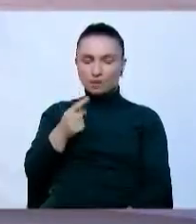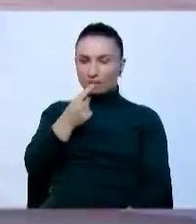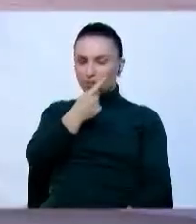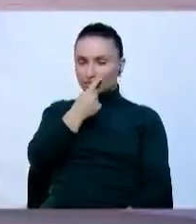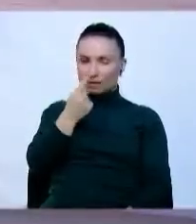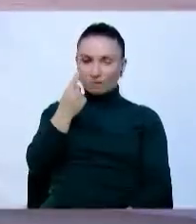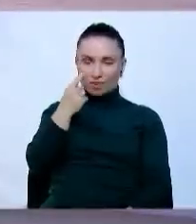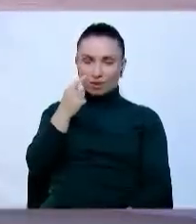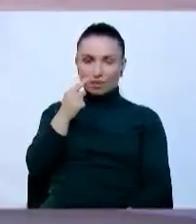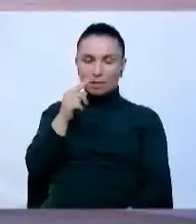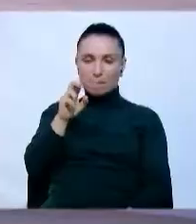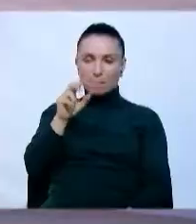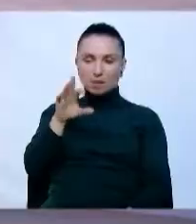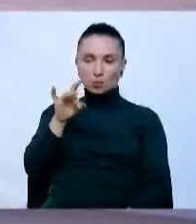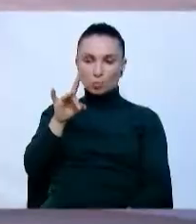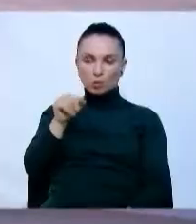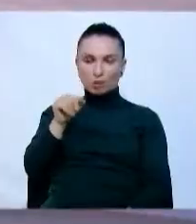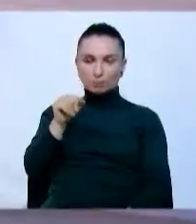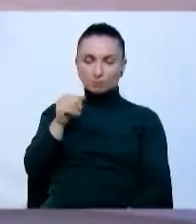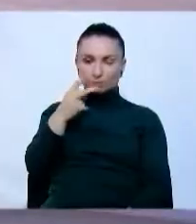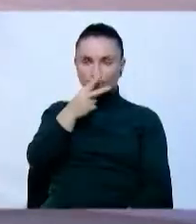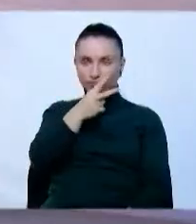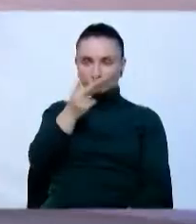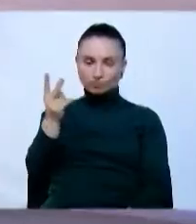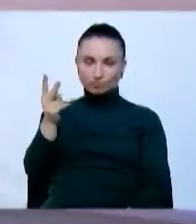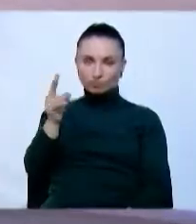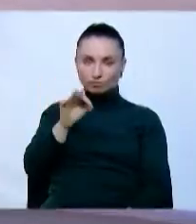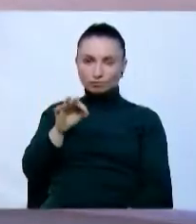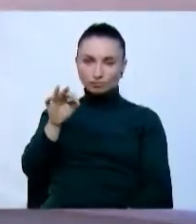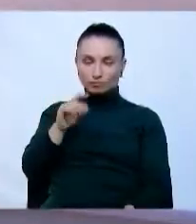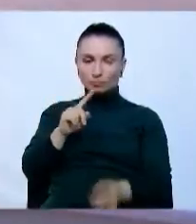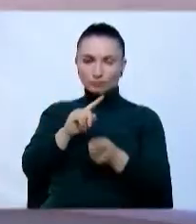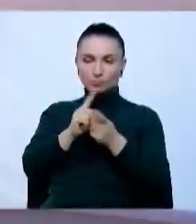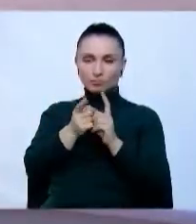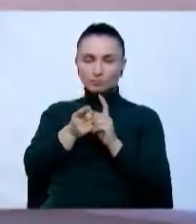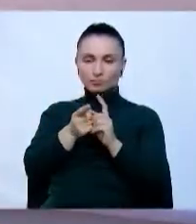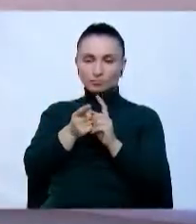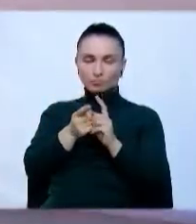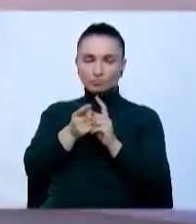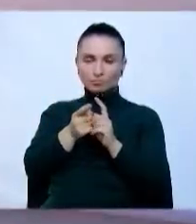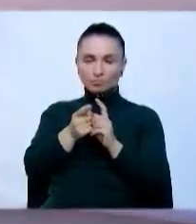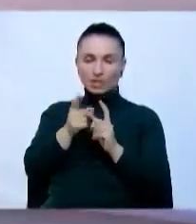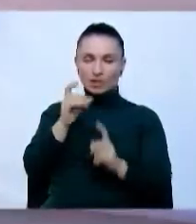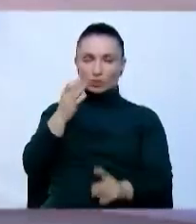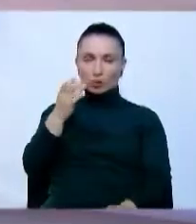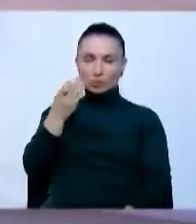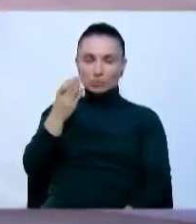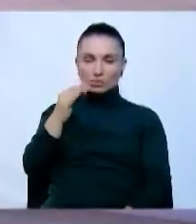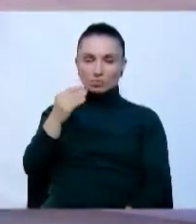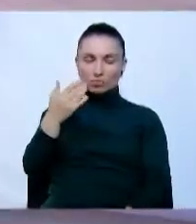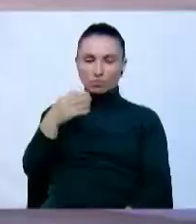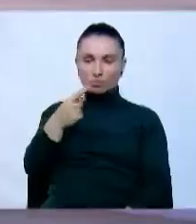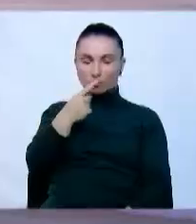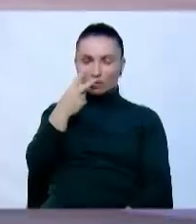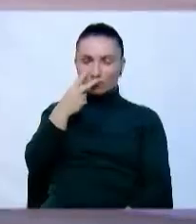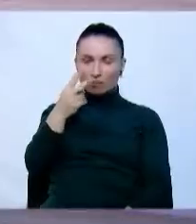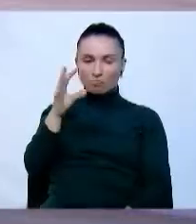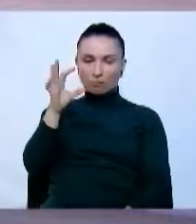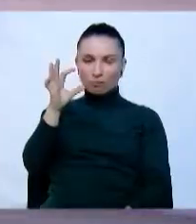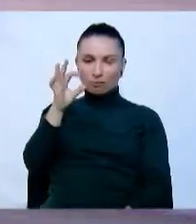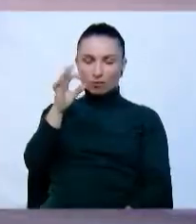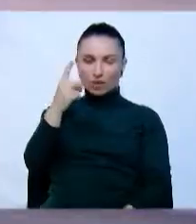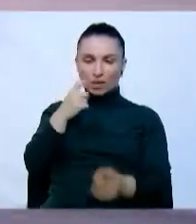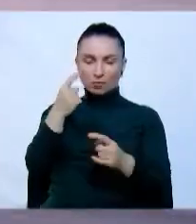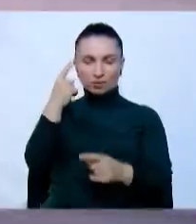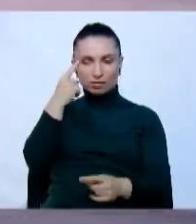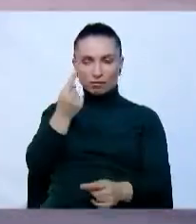თვალის ფსკერი, ანუ ბადურაზე აღქმული გამოსახულება გარდაიქმნება ელექტრონულ სიგნალში და ელექტრონული სიგნალის საშუალებით მხედველობის ნერვს მიაქვს